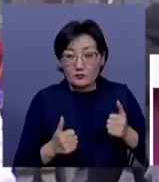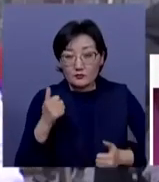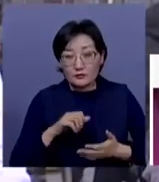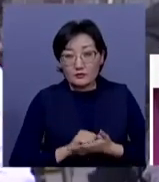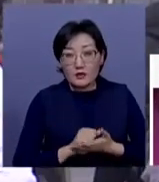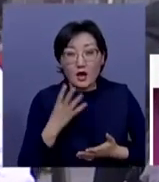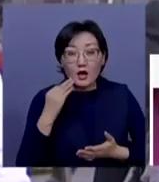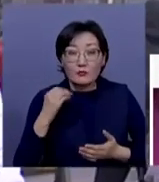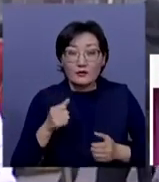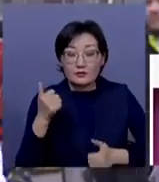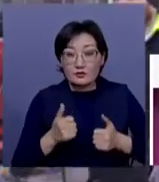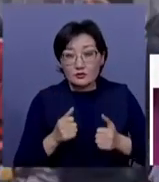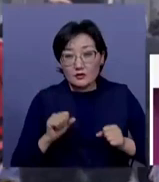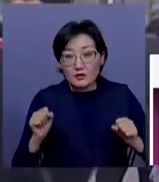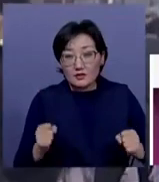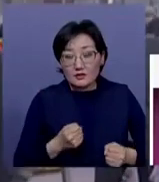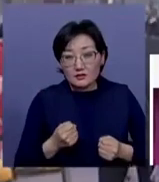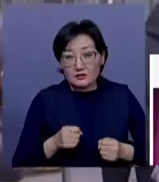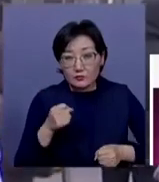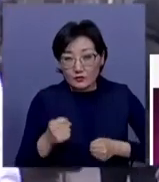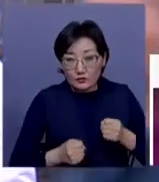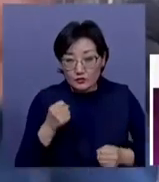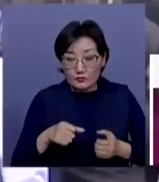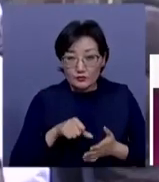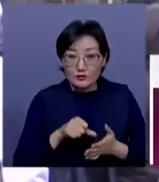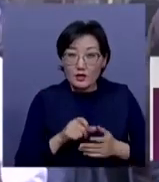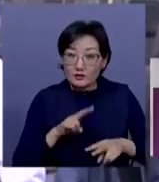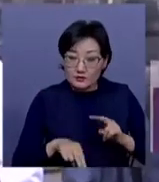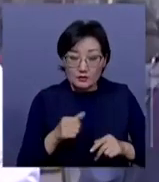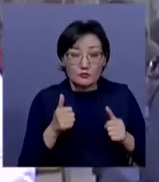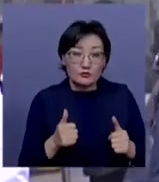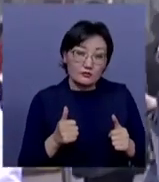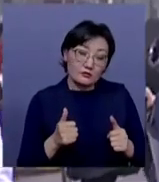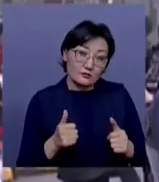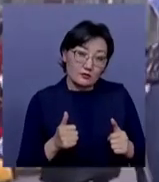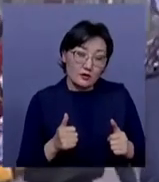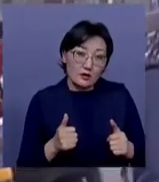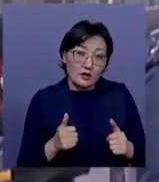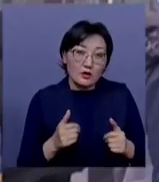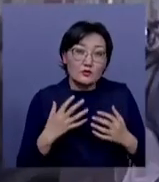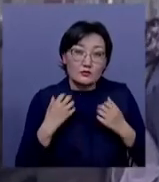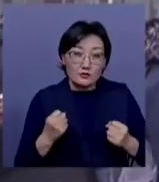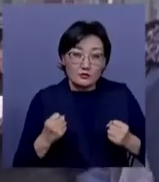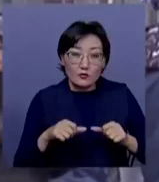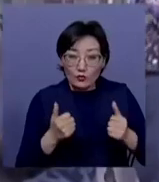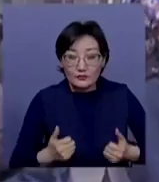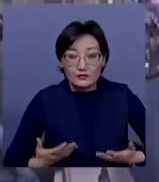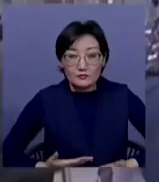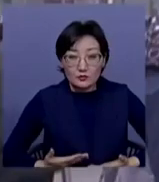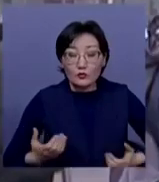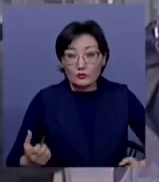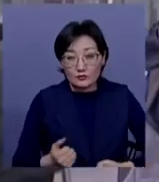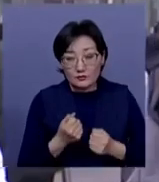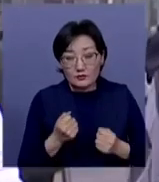марафонға байланысты осы қысқы забегте қатысып отырмын. Көңіл-күйім өте керемет. Салауатты өмір салтына